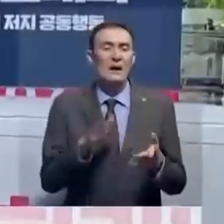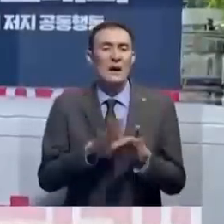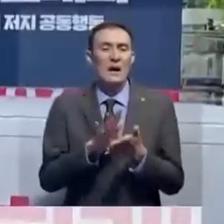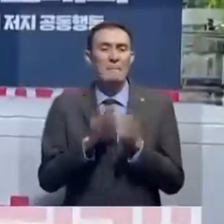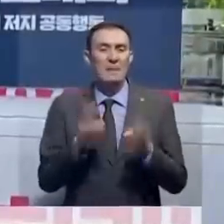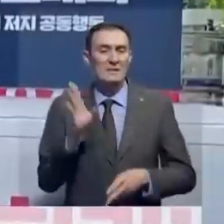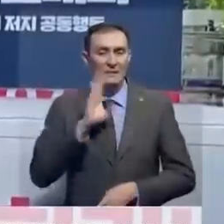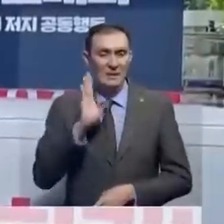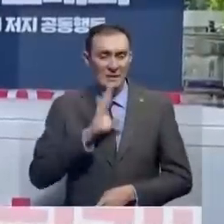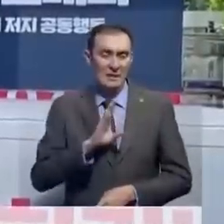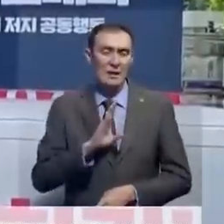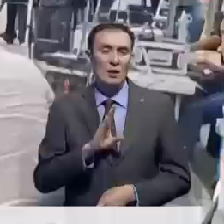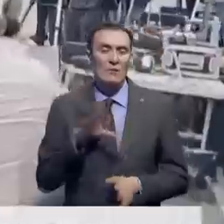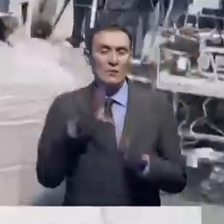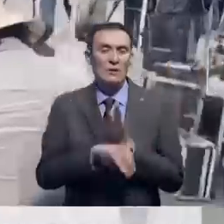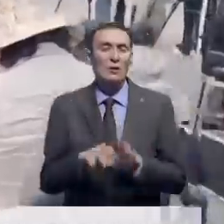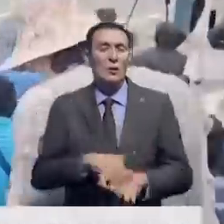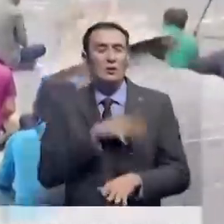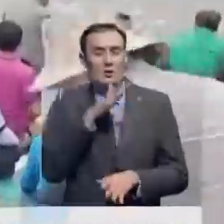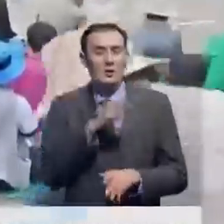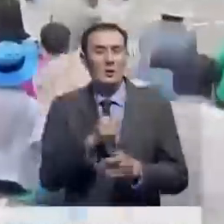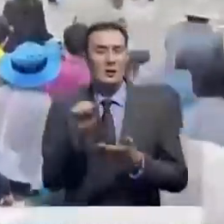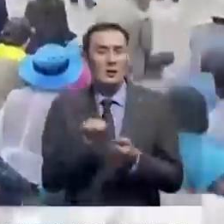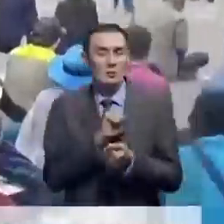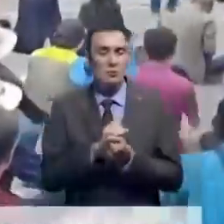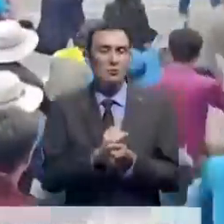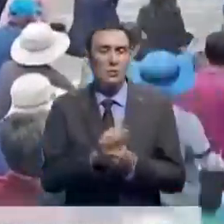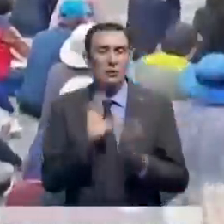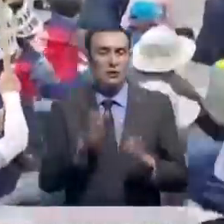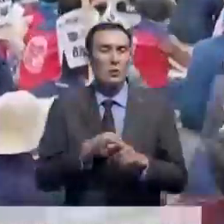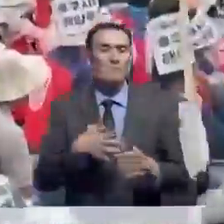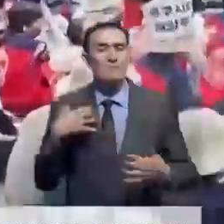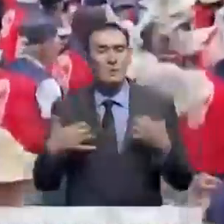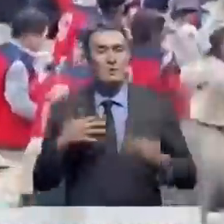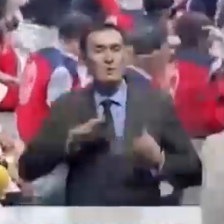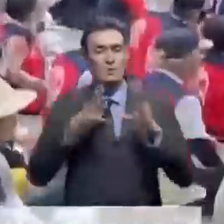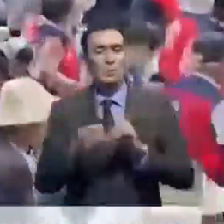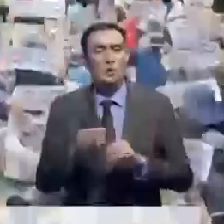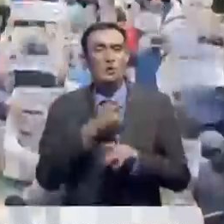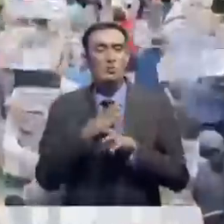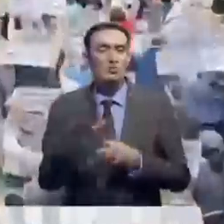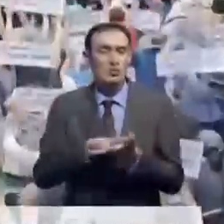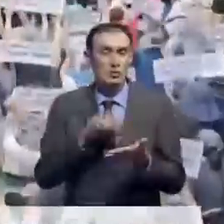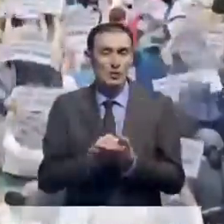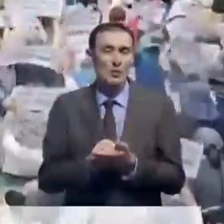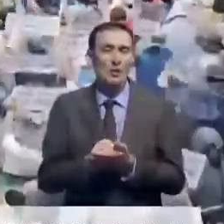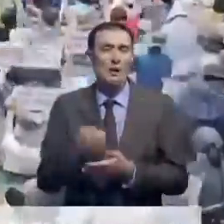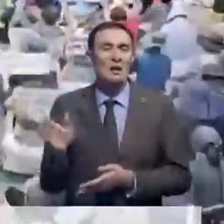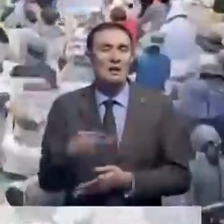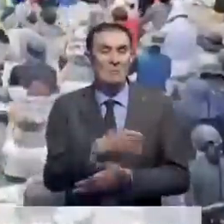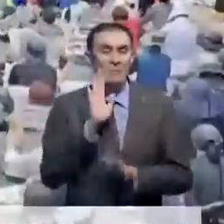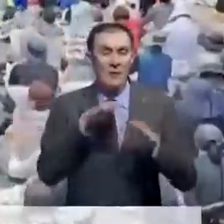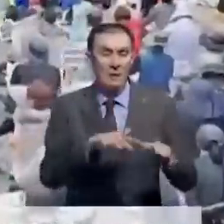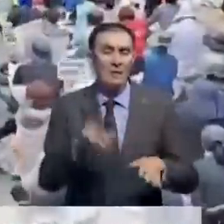радиоактивной воды включая ее долгосрочное хранение на суше они опасаются последствий для экосистемы Тихого океана